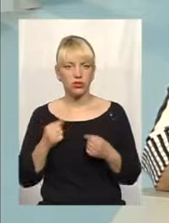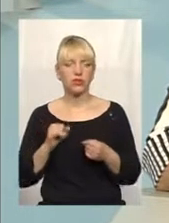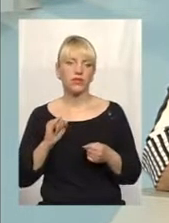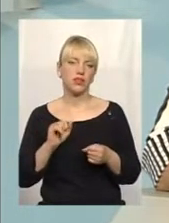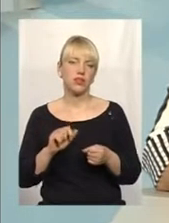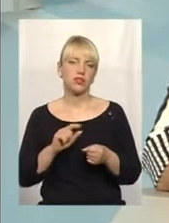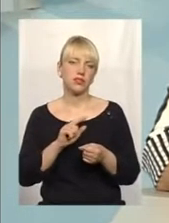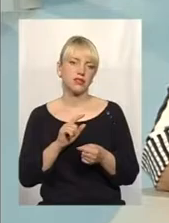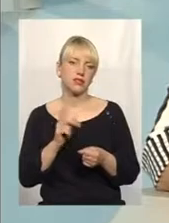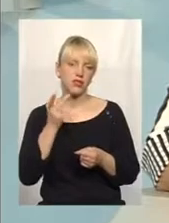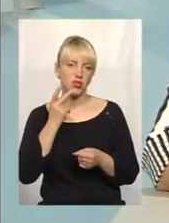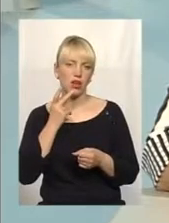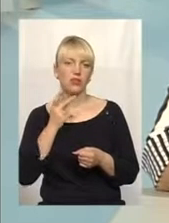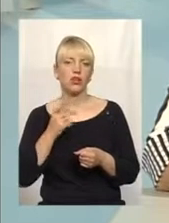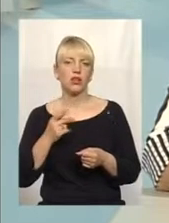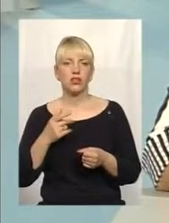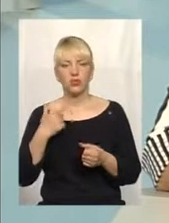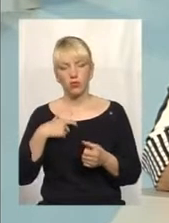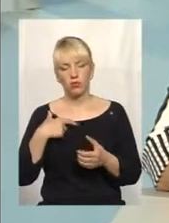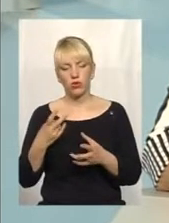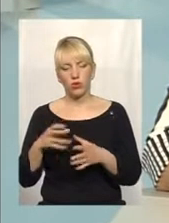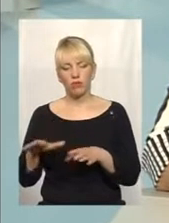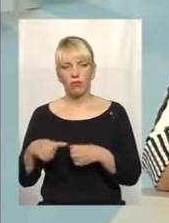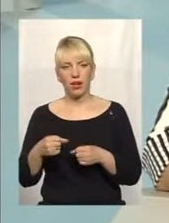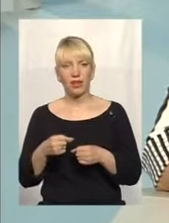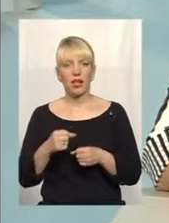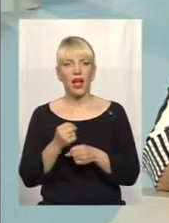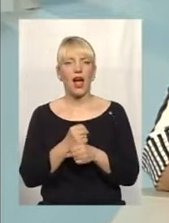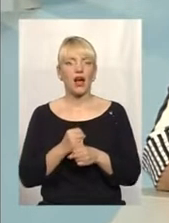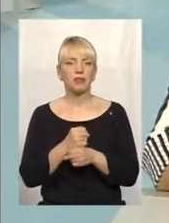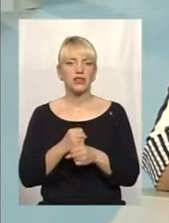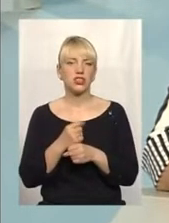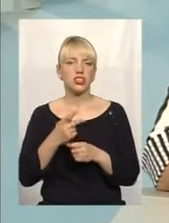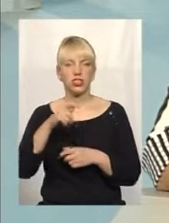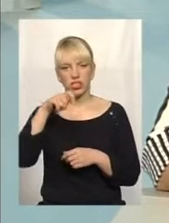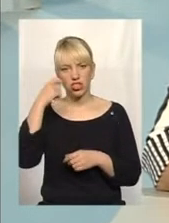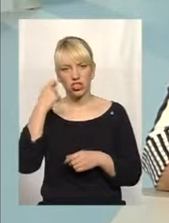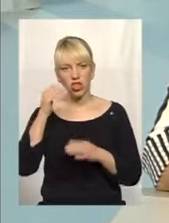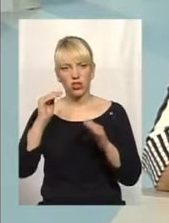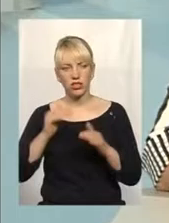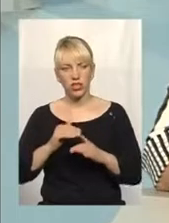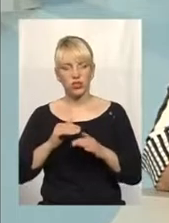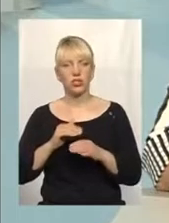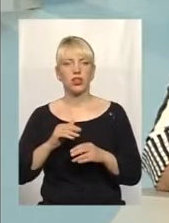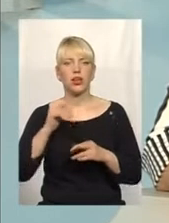собою ми рекомендуємо мати аптечку. Це жарознизуючі препарати, це